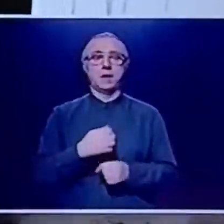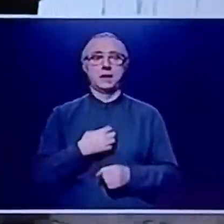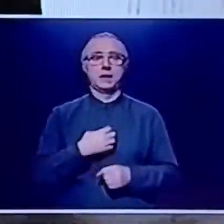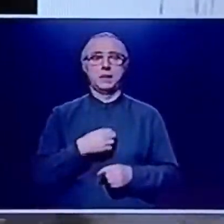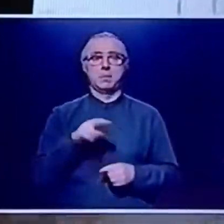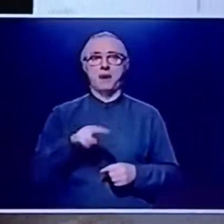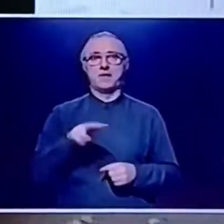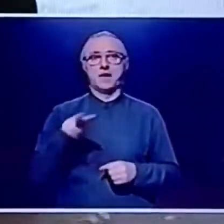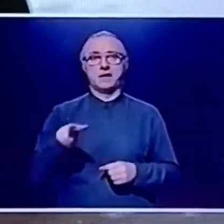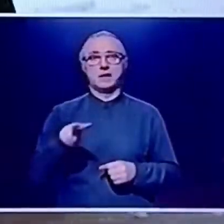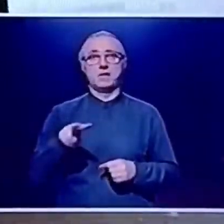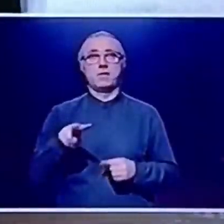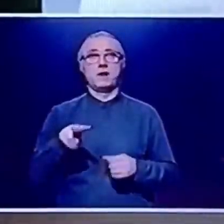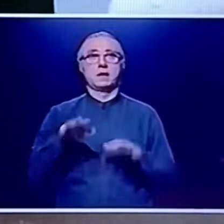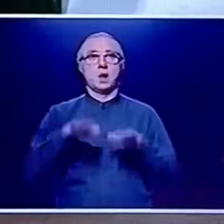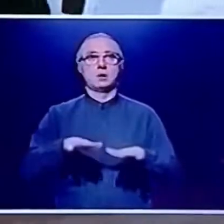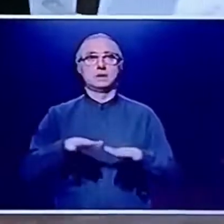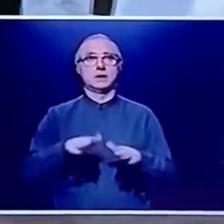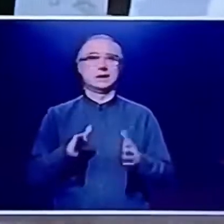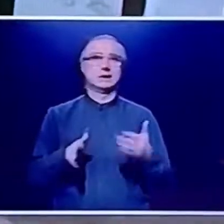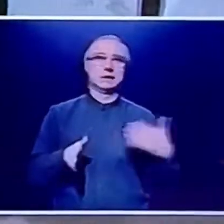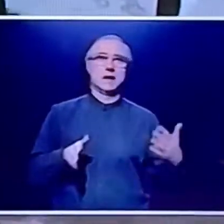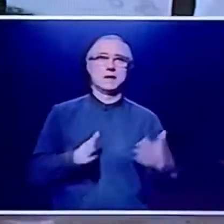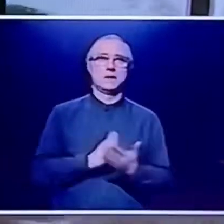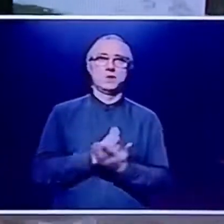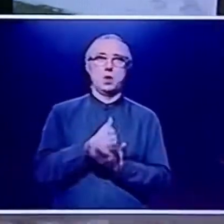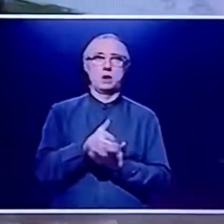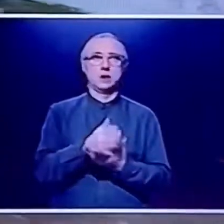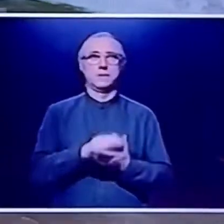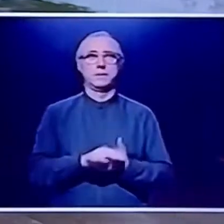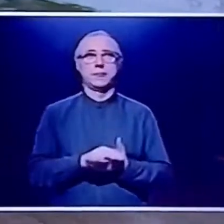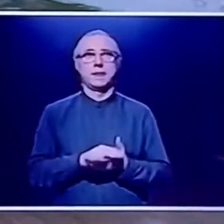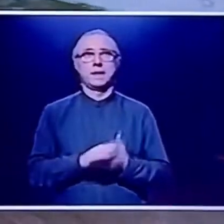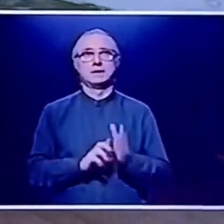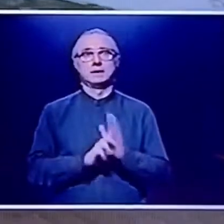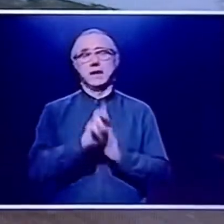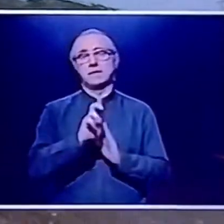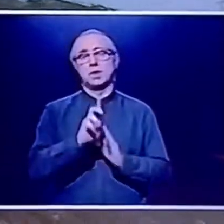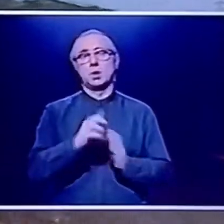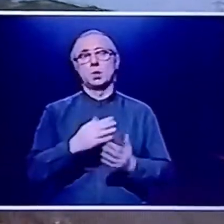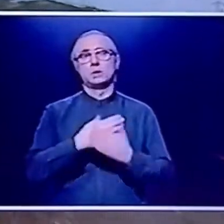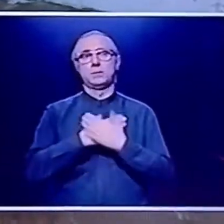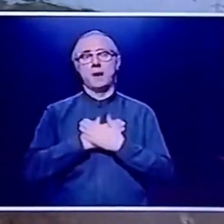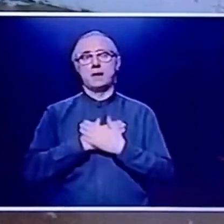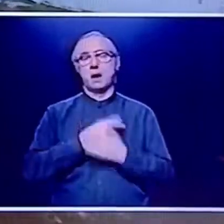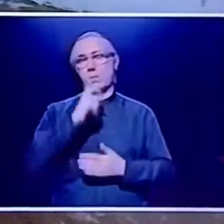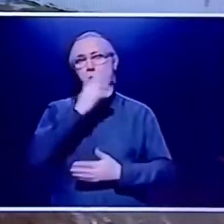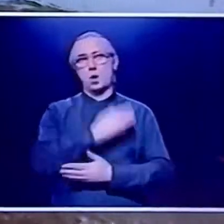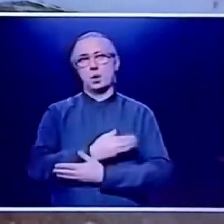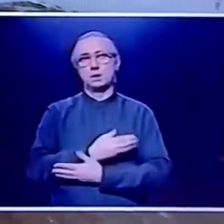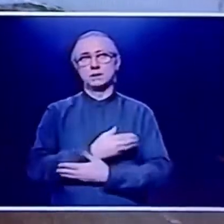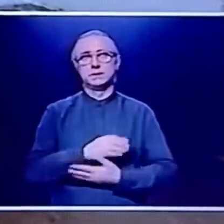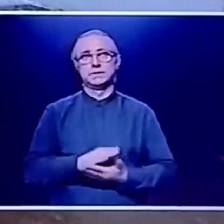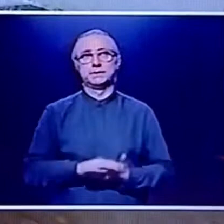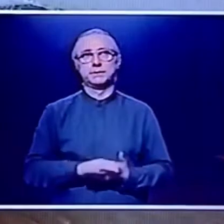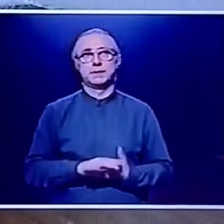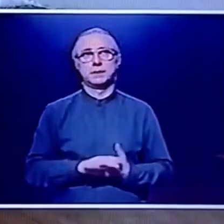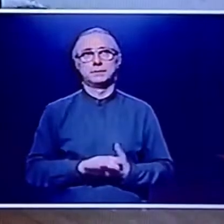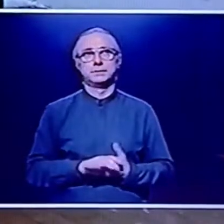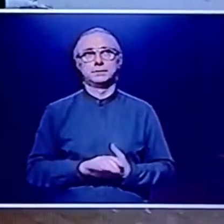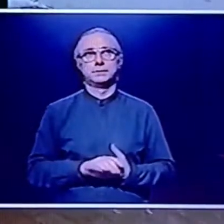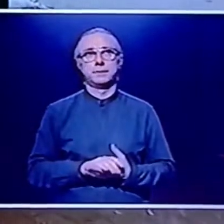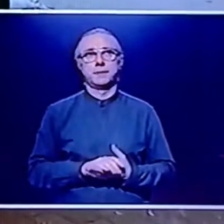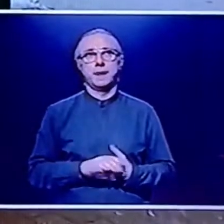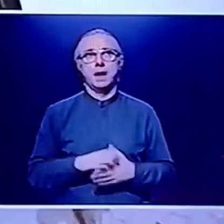стороны входа, где второй главный престол церкви Успения Богородицы, относящийся к Поморской